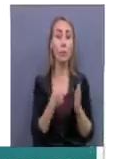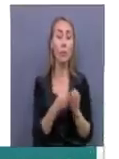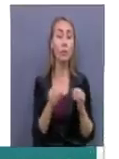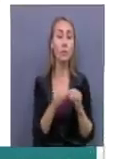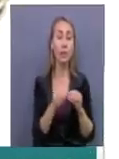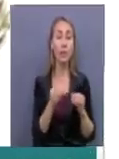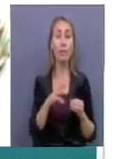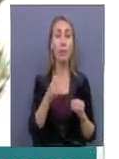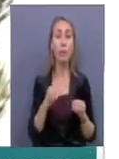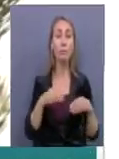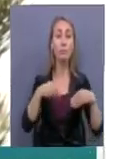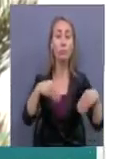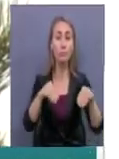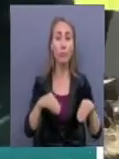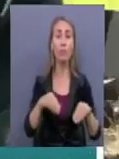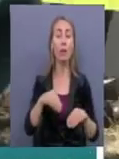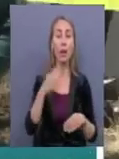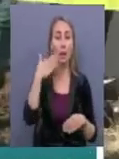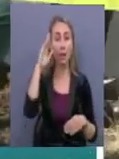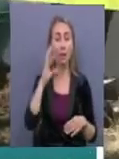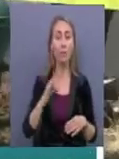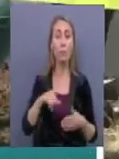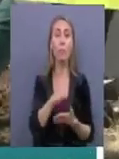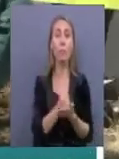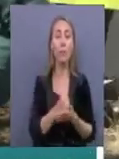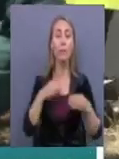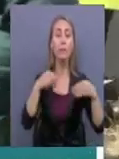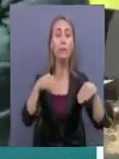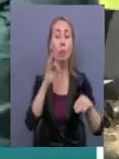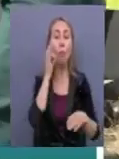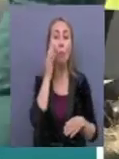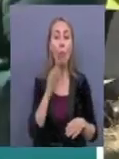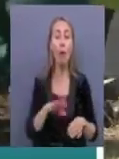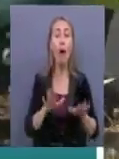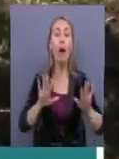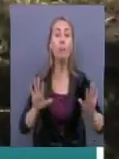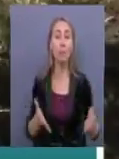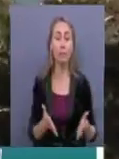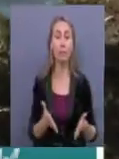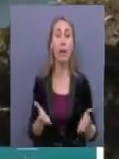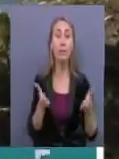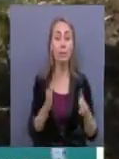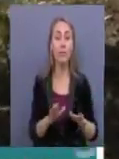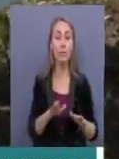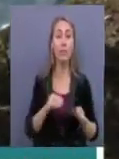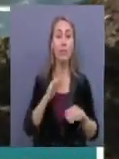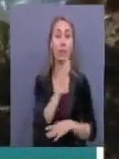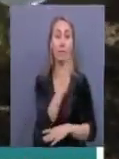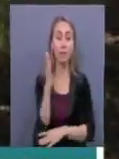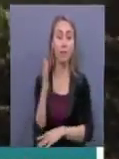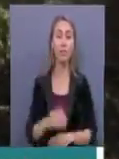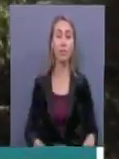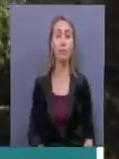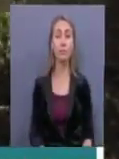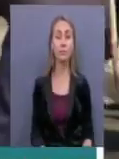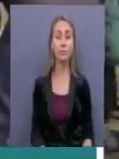қалуда. Себеп тиісті уақыт пен температура талаптарын сақтамау. Ағаш көшеттерін ең әрі кетсе 10 мамырға дейін егу қажет. Облыс әкімі